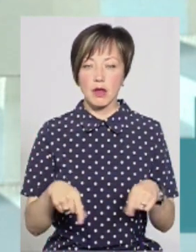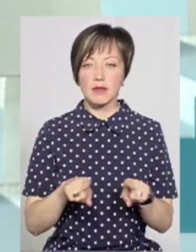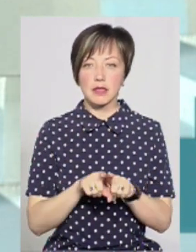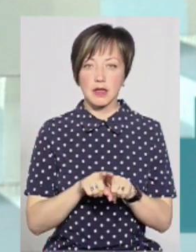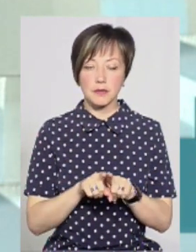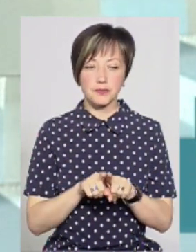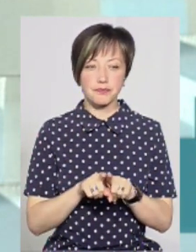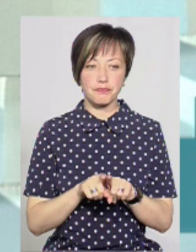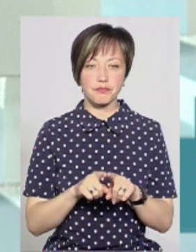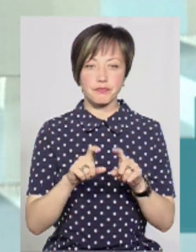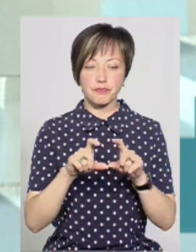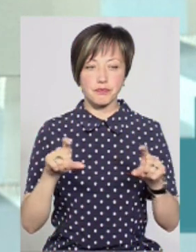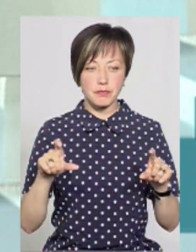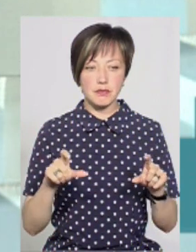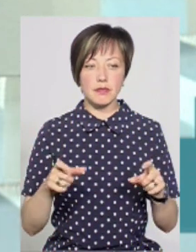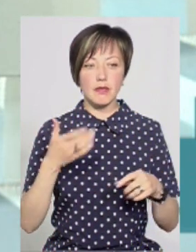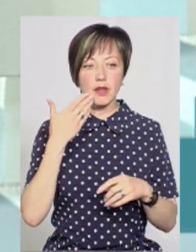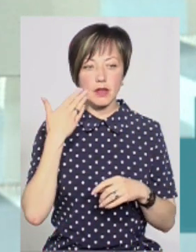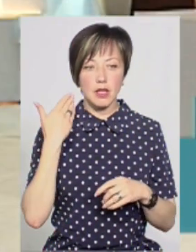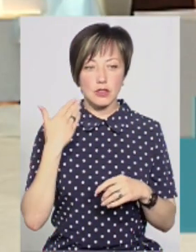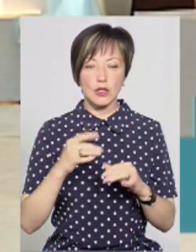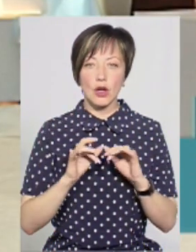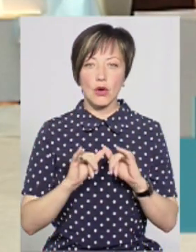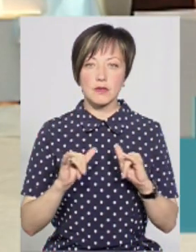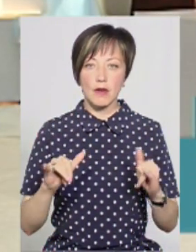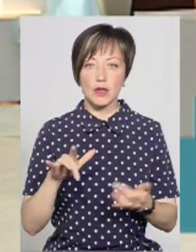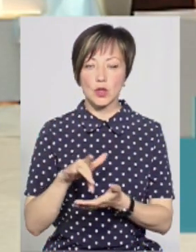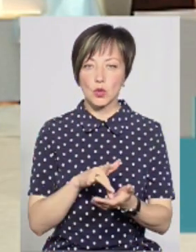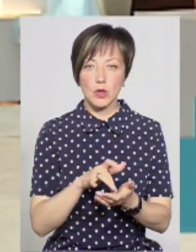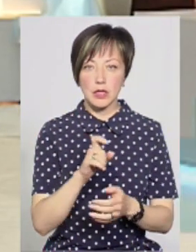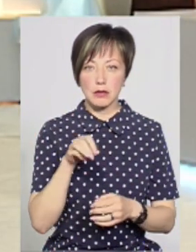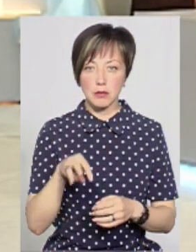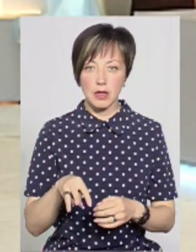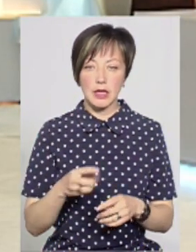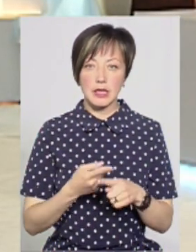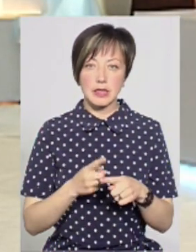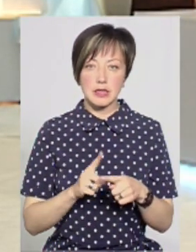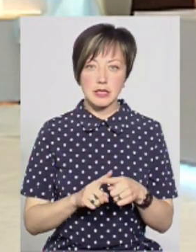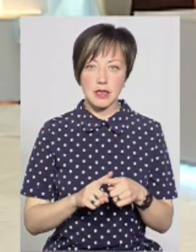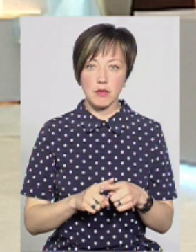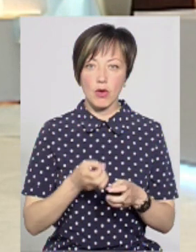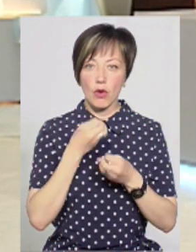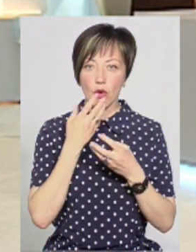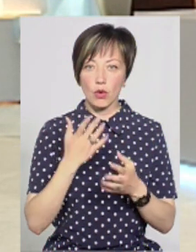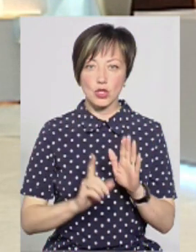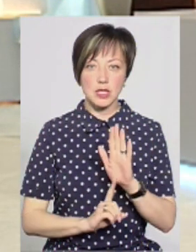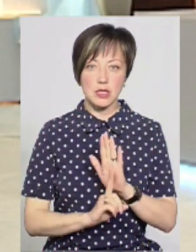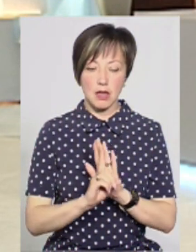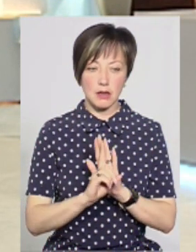такі об'єкти, навколо яких легше розвивати туризм, тому що це якби хороший старт.